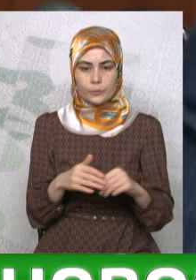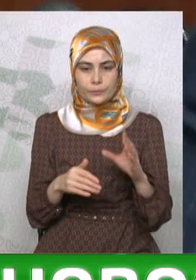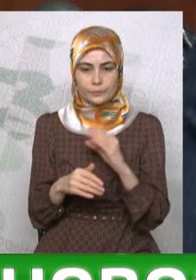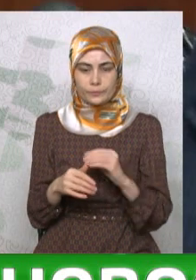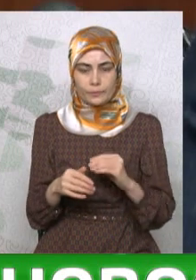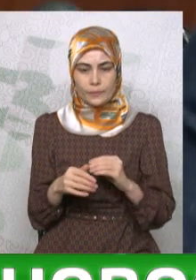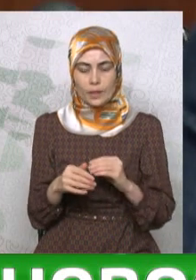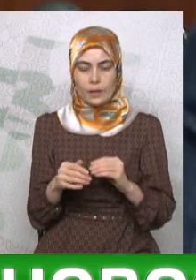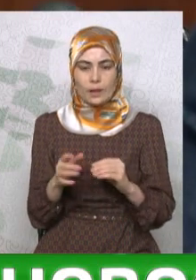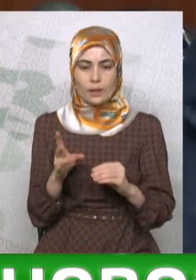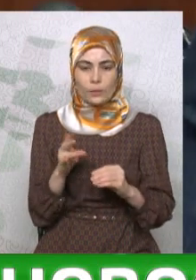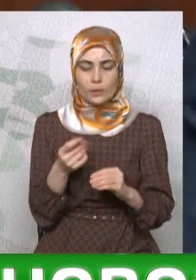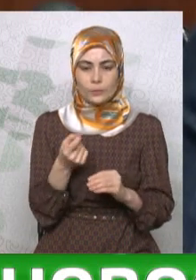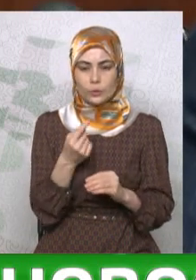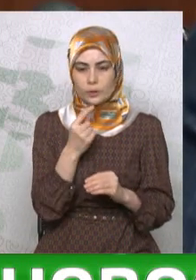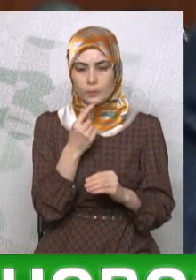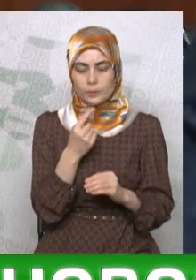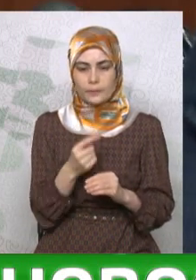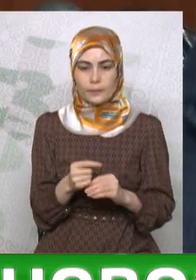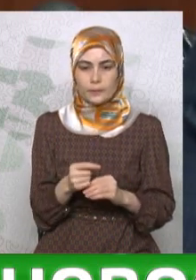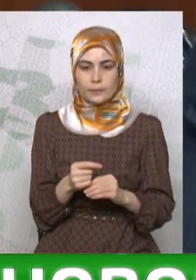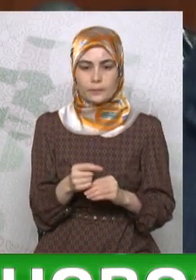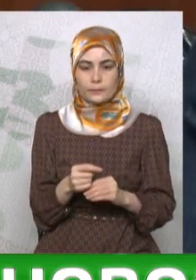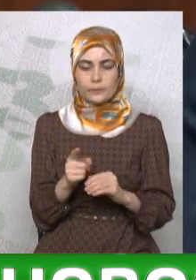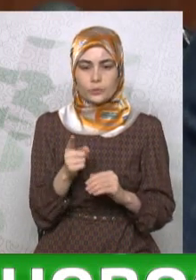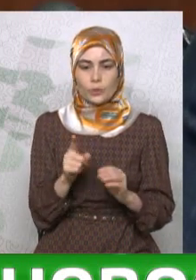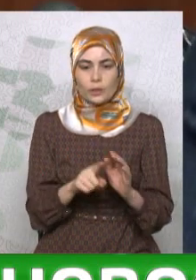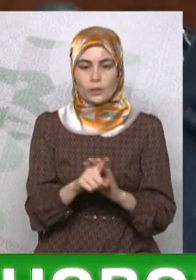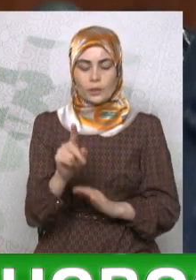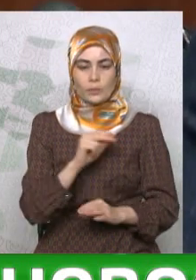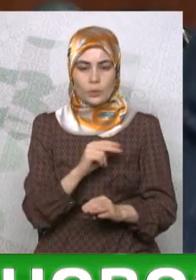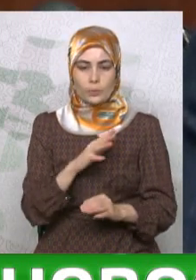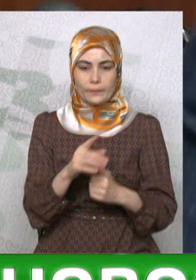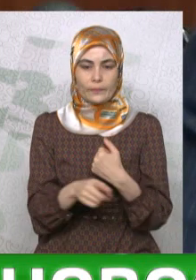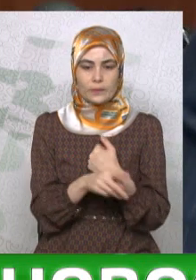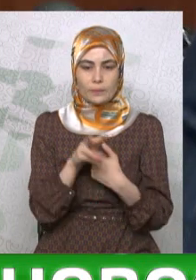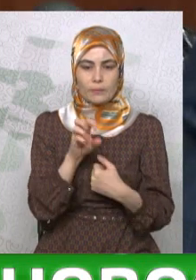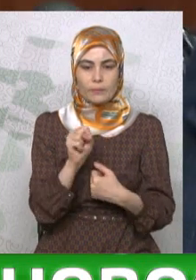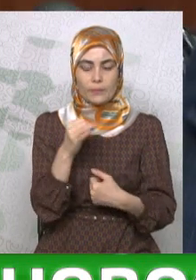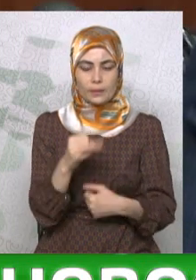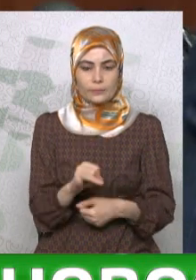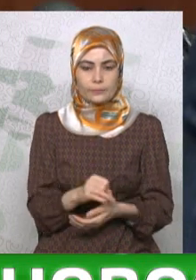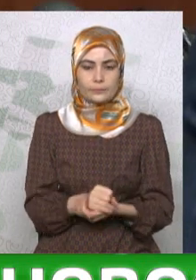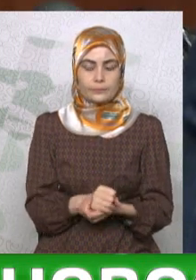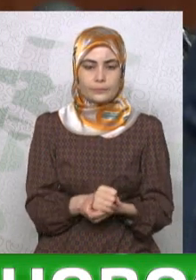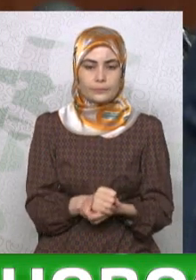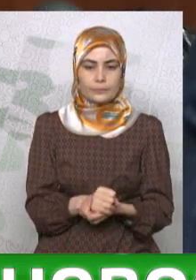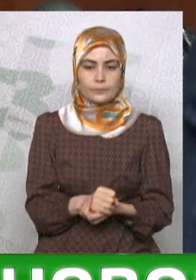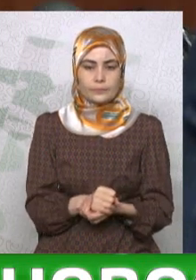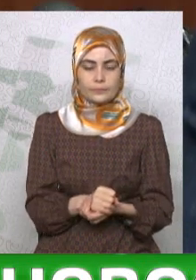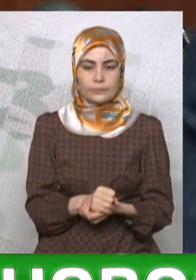есть сомнения у нас. Почему? Потому что мы зашли туда в конце мая на капремонт. Невозможно было это все убрать. А